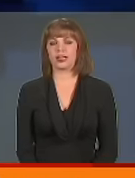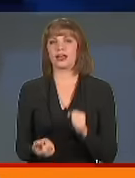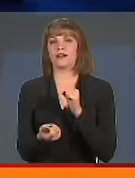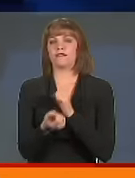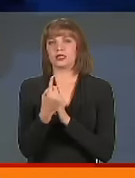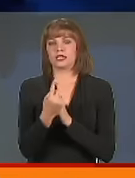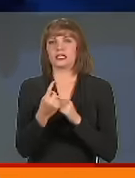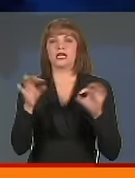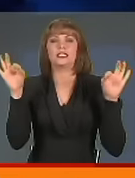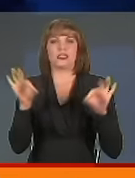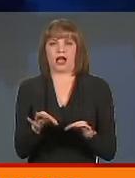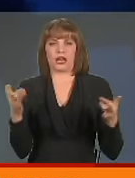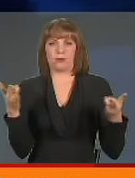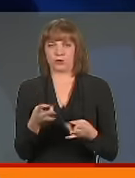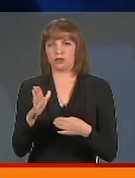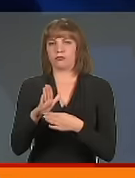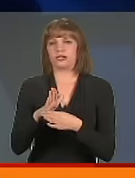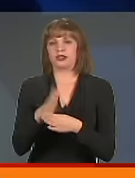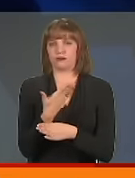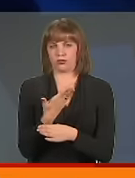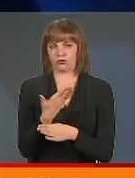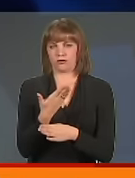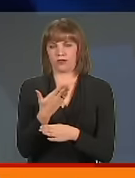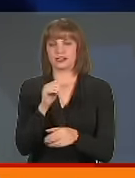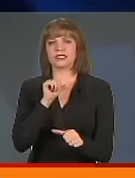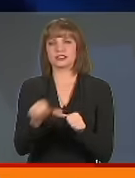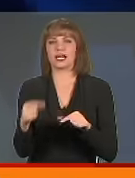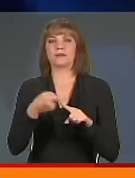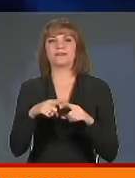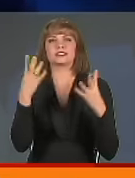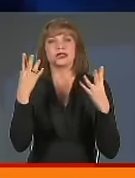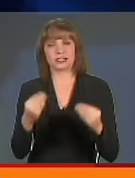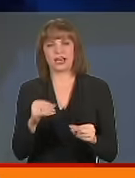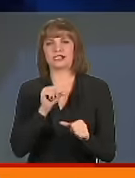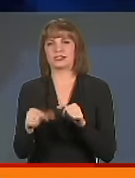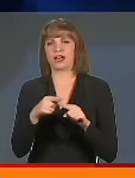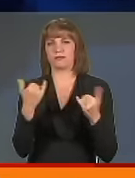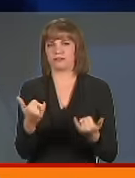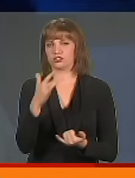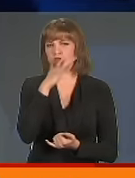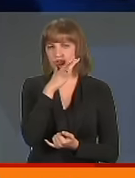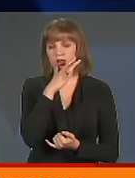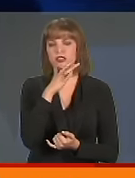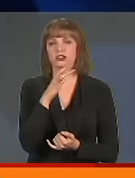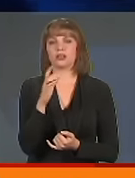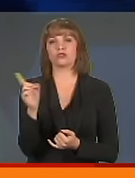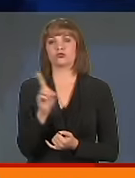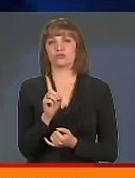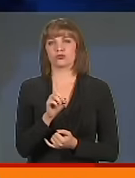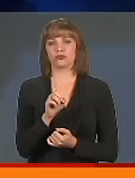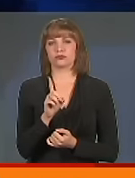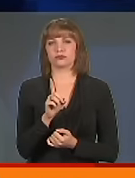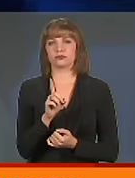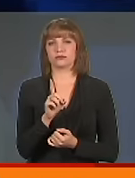Виникла нагальна потреба демонтувати саме в цей день, саме в цей час цей пам'ятник, для того,